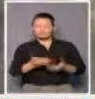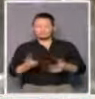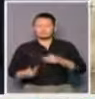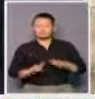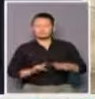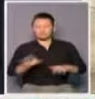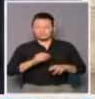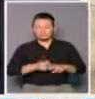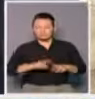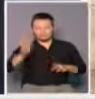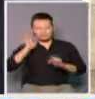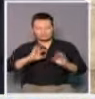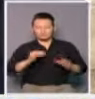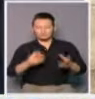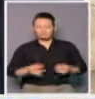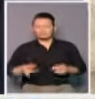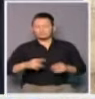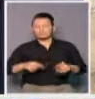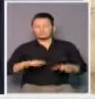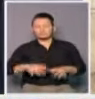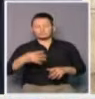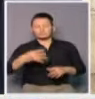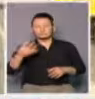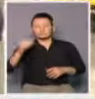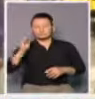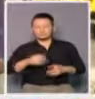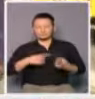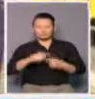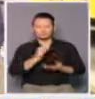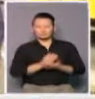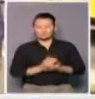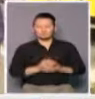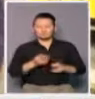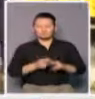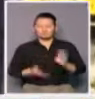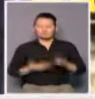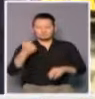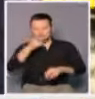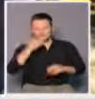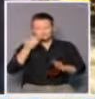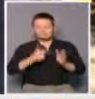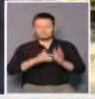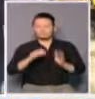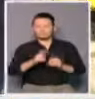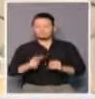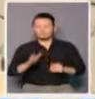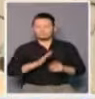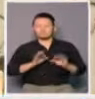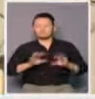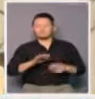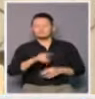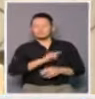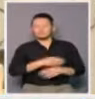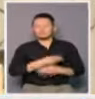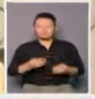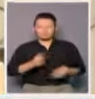деятельностью. Отметим, что сейчас в регионе есть около 44 тысяч предпринимателей. В прошлом году около 7 тысяч человек были обеспечены работой.